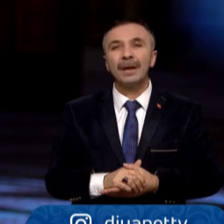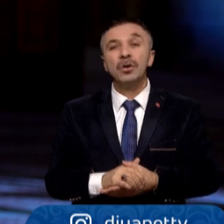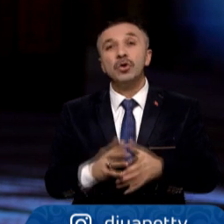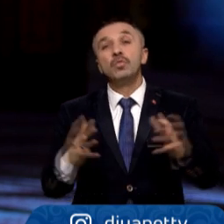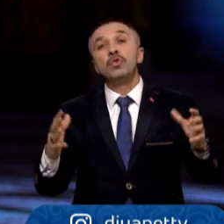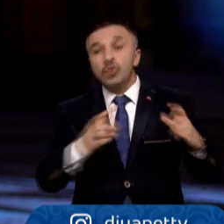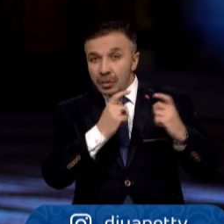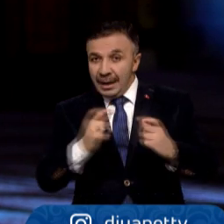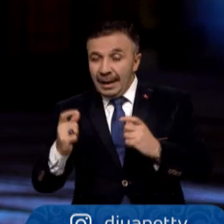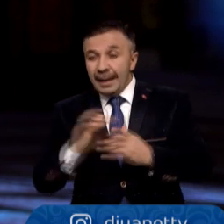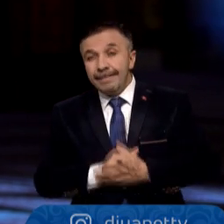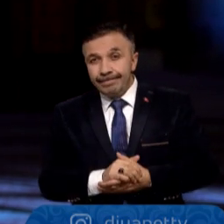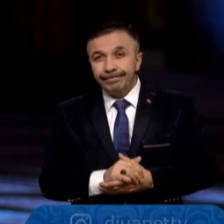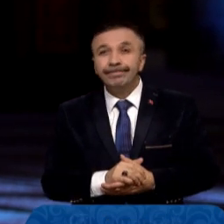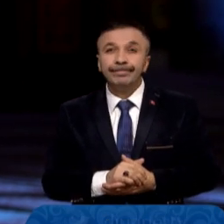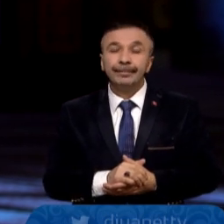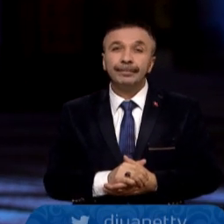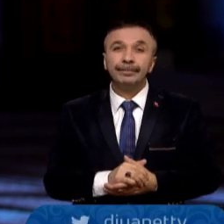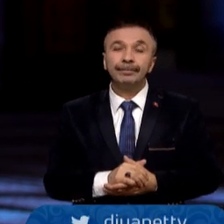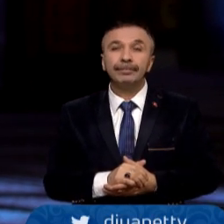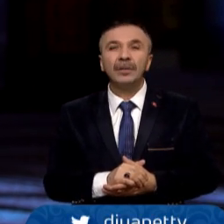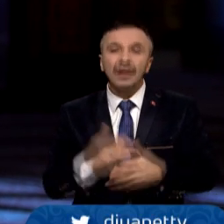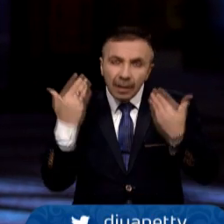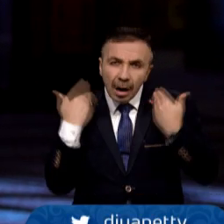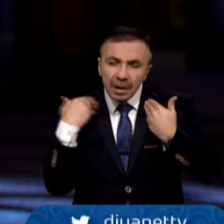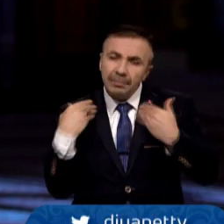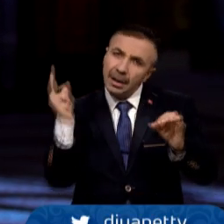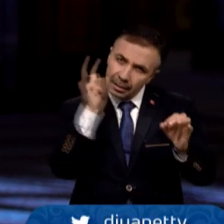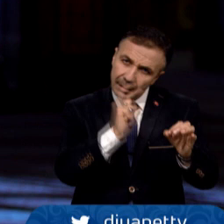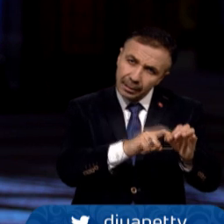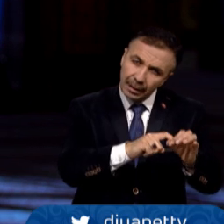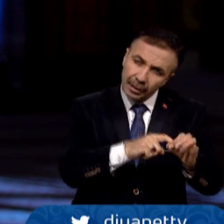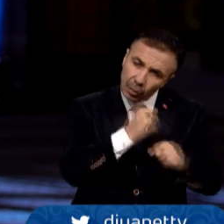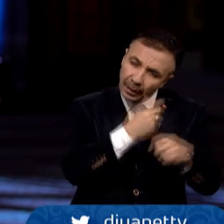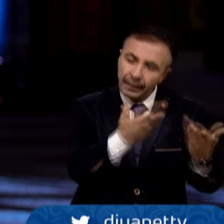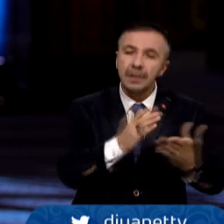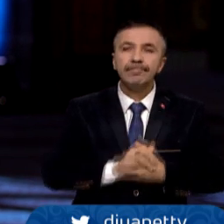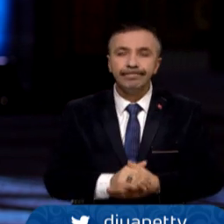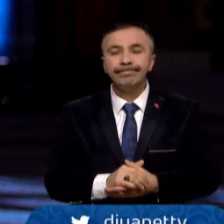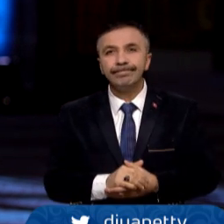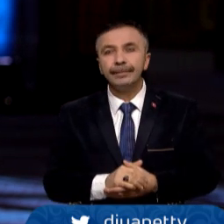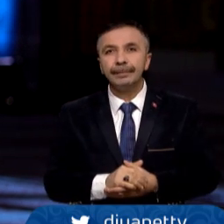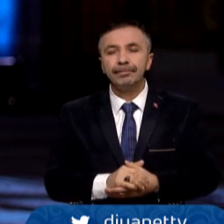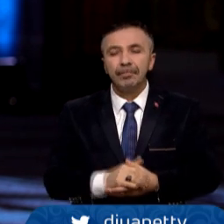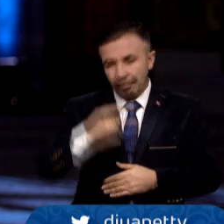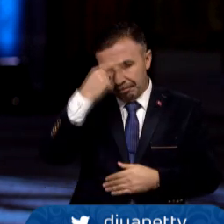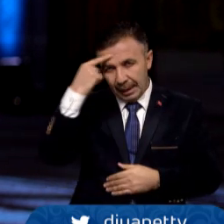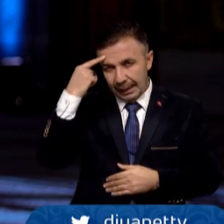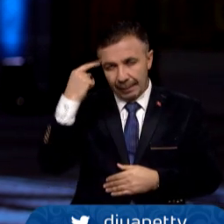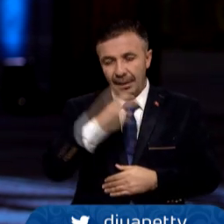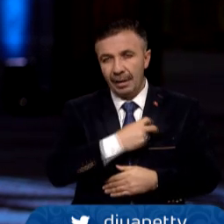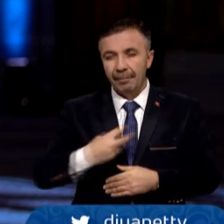en büyük şehirler eee bu Kadirler tayin etti yani Hakimler